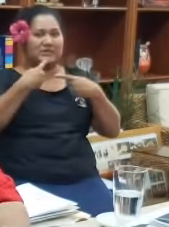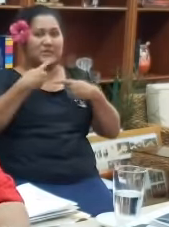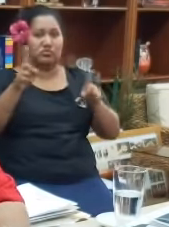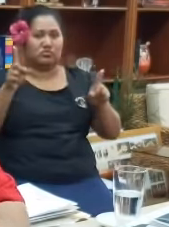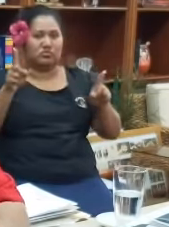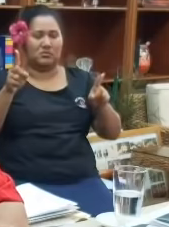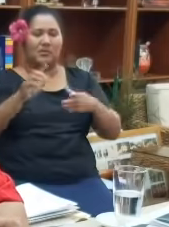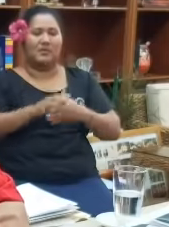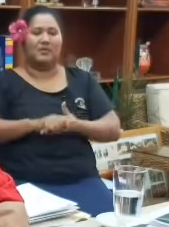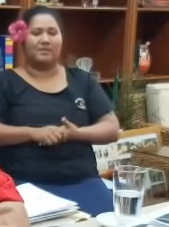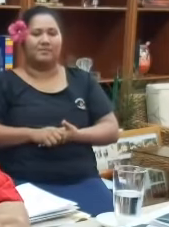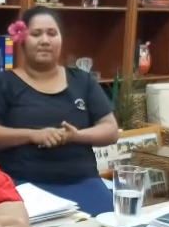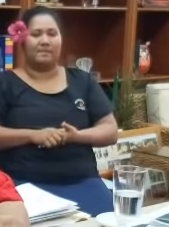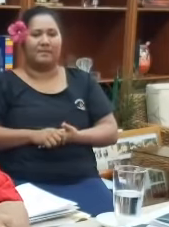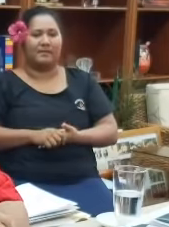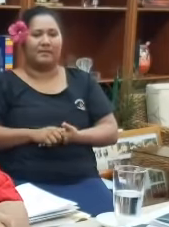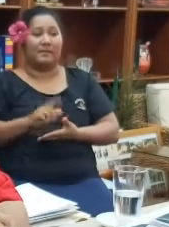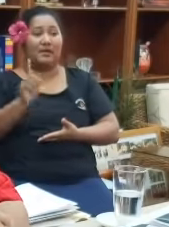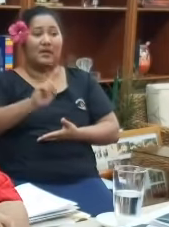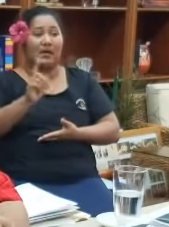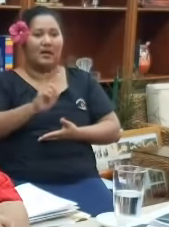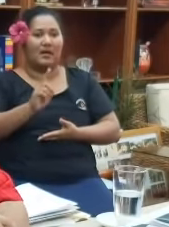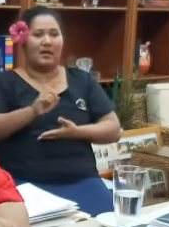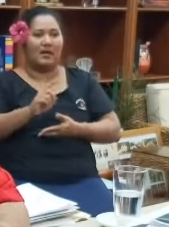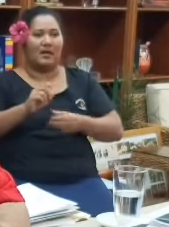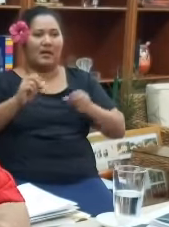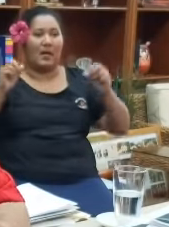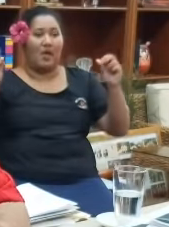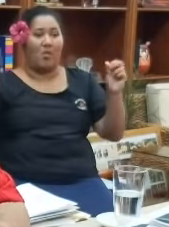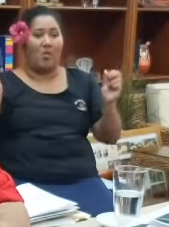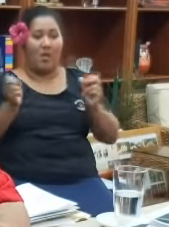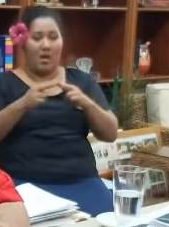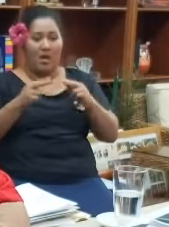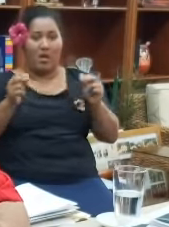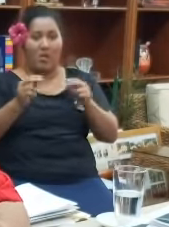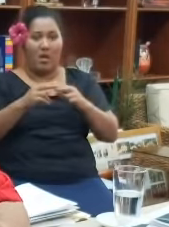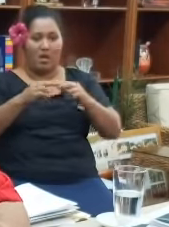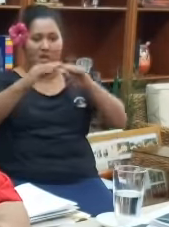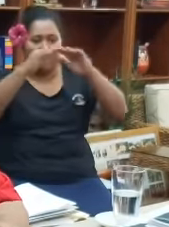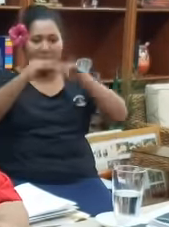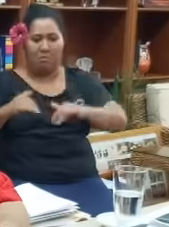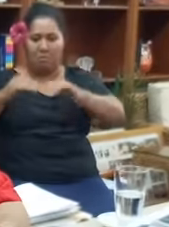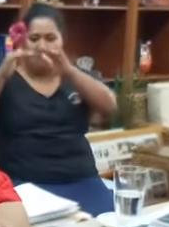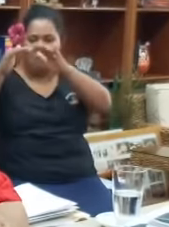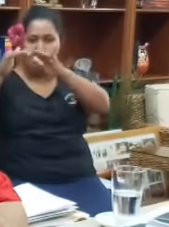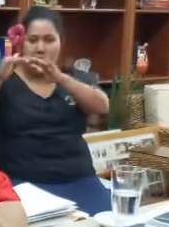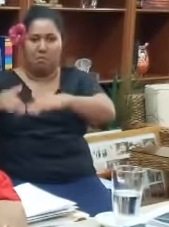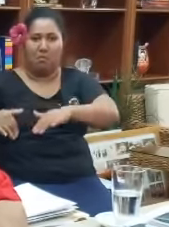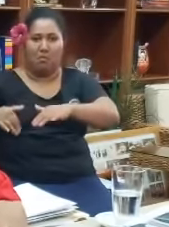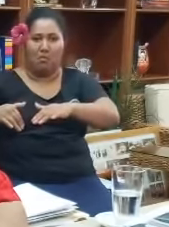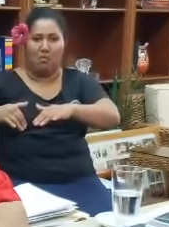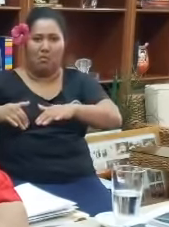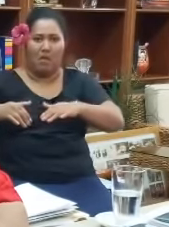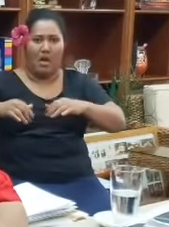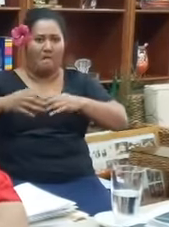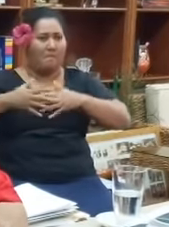news wa pa u a wala te tele pa u a wala lo pa al wala pa pa ke